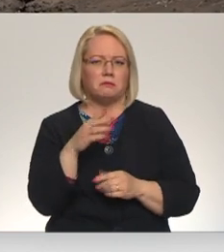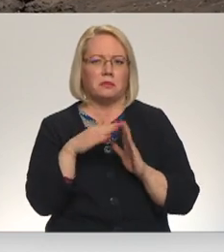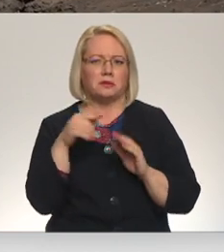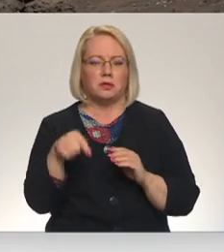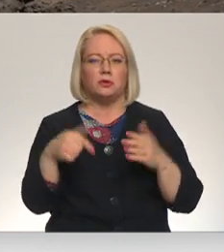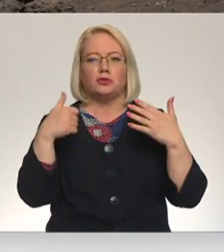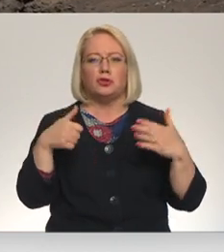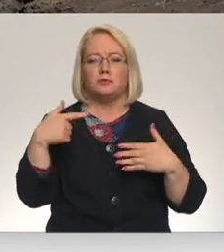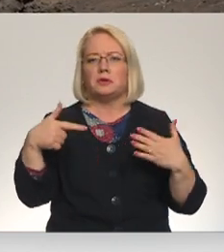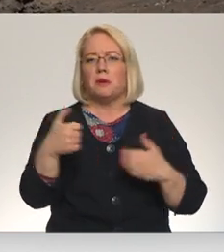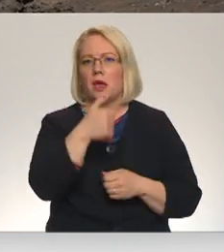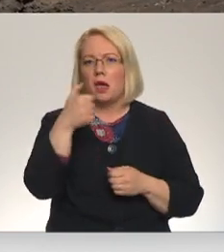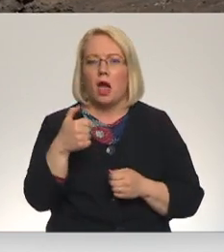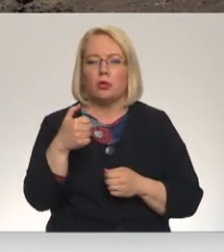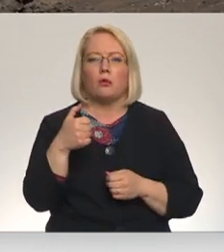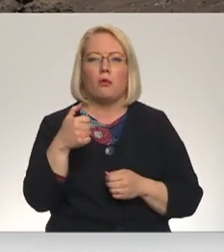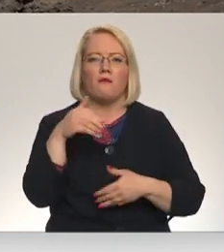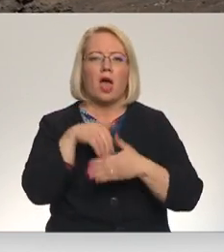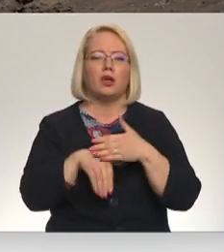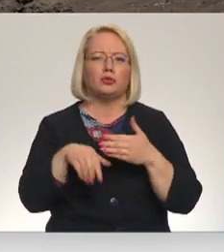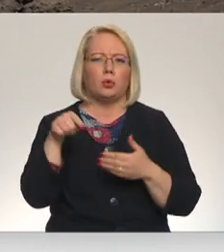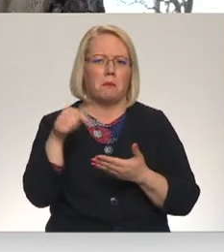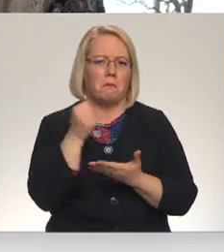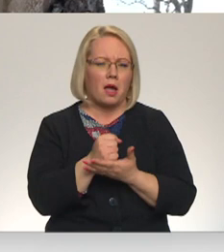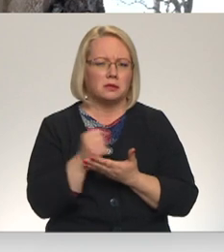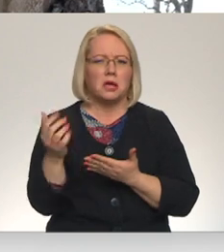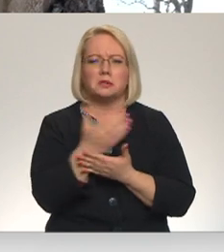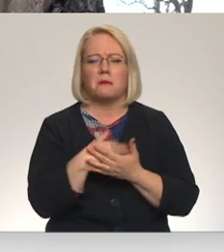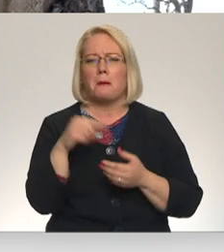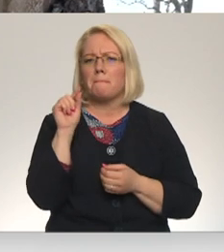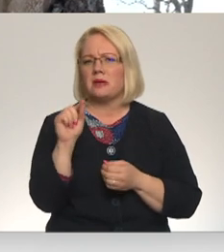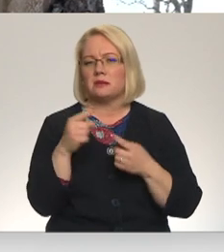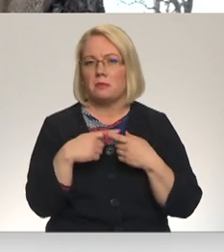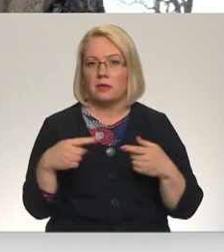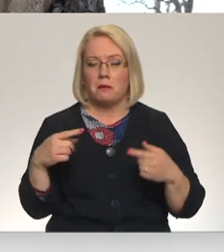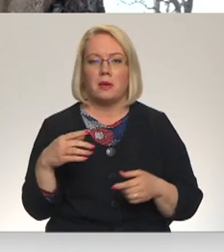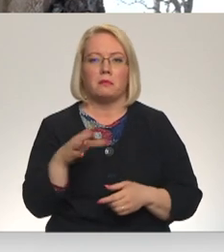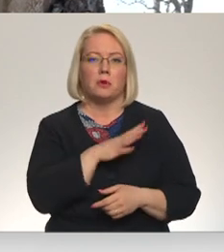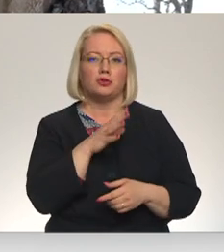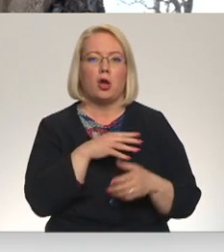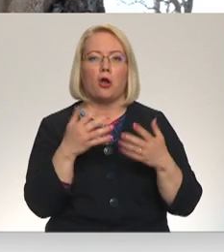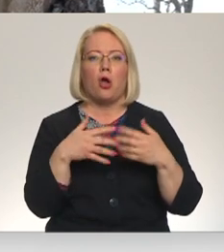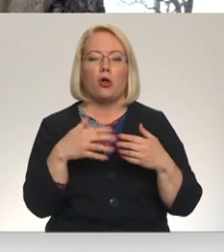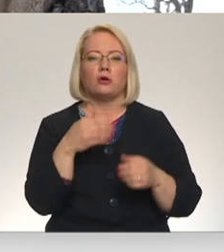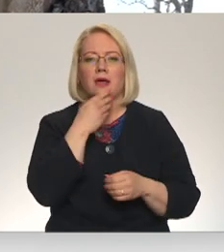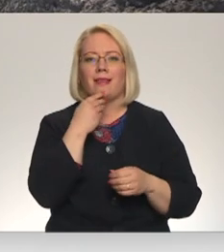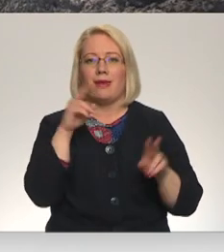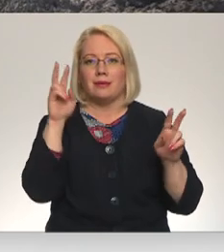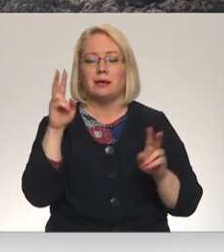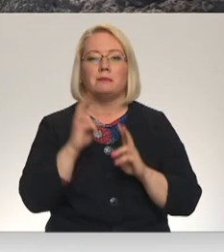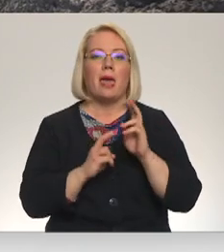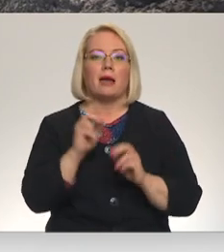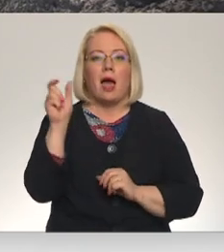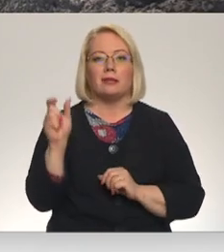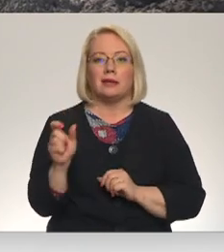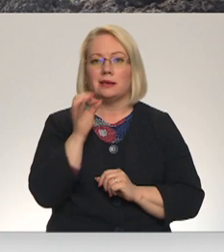60. 70. Gadu vēsturi pagastā savākti ļoti maz materiālu, bet bijušā kolhoza Ļeņins mehāniķis stāsta, ka